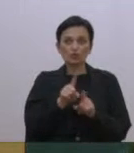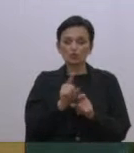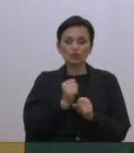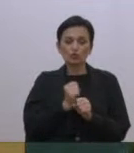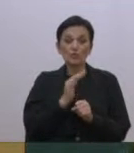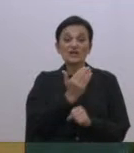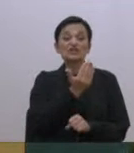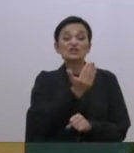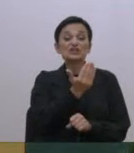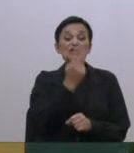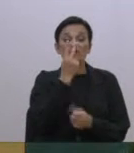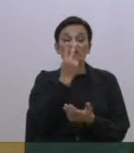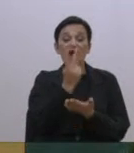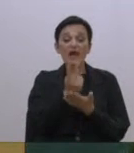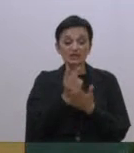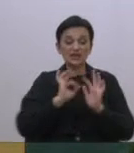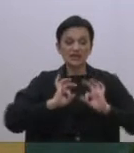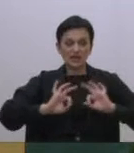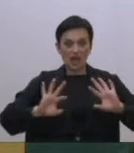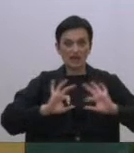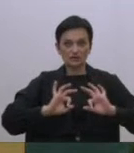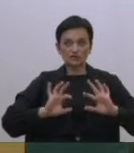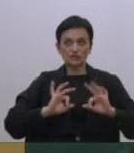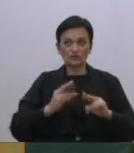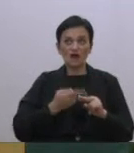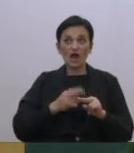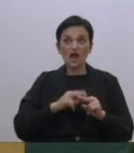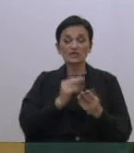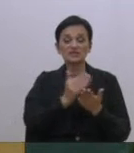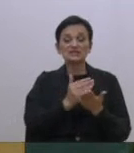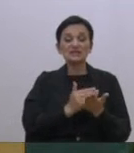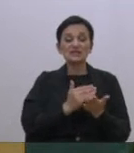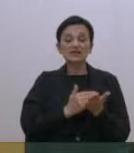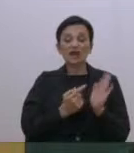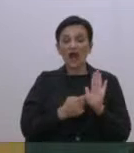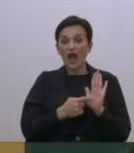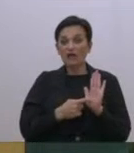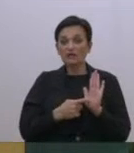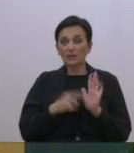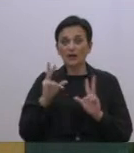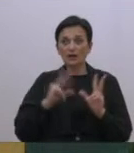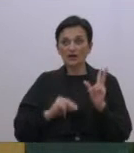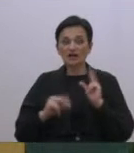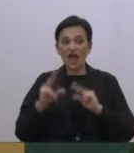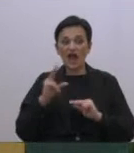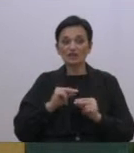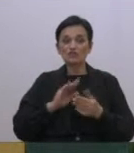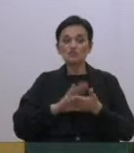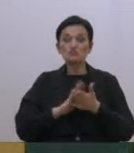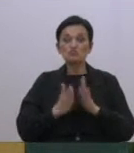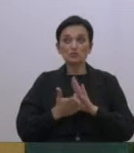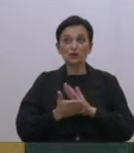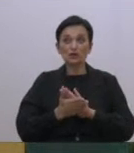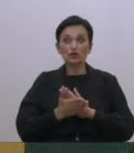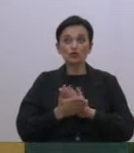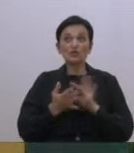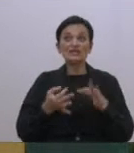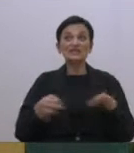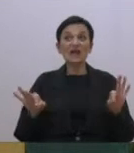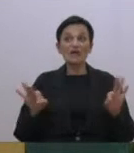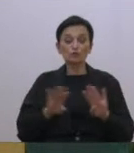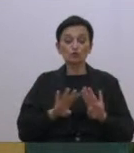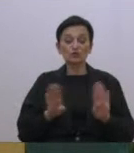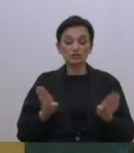თქვენი ხედვა გაგვაცანით, ეგ არის აი ამ რეგლამენტით გათვალისწინებული პირობა აი ამ თავისუფალ